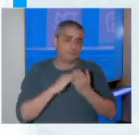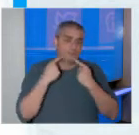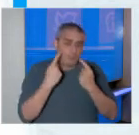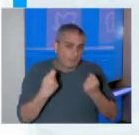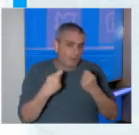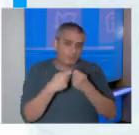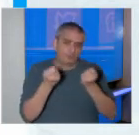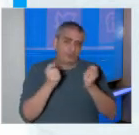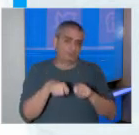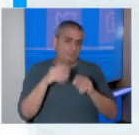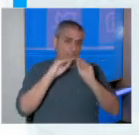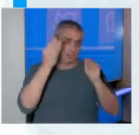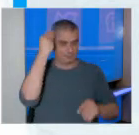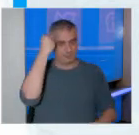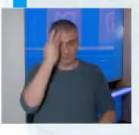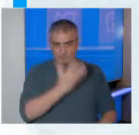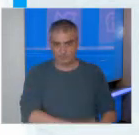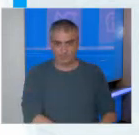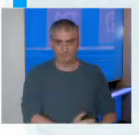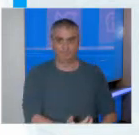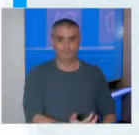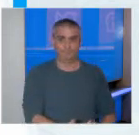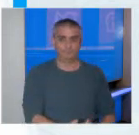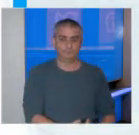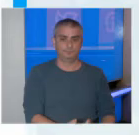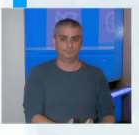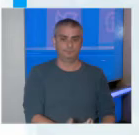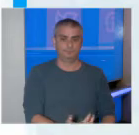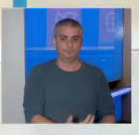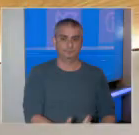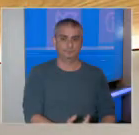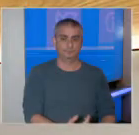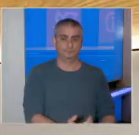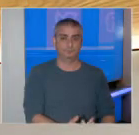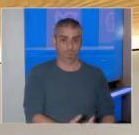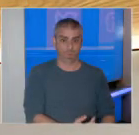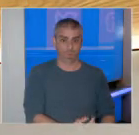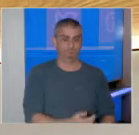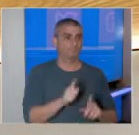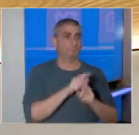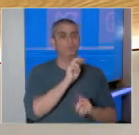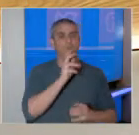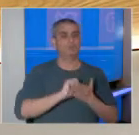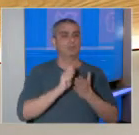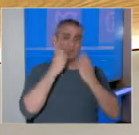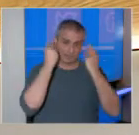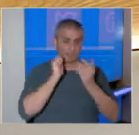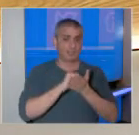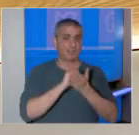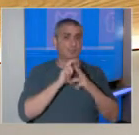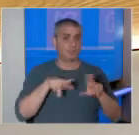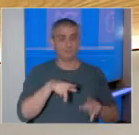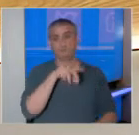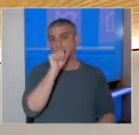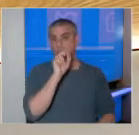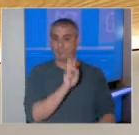התקנות, ואין שום אמירה בעניין סגירת מוסדות החינוך. באותו עניין, הכתב לענייני חרדים בעיתון הארץ,